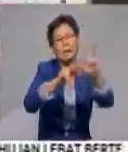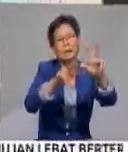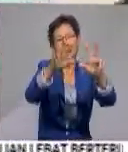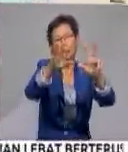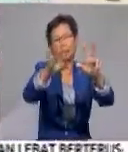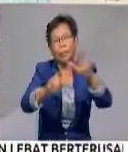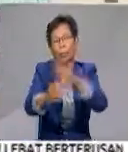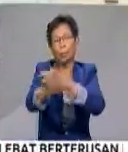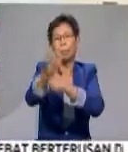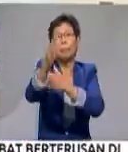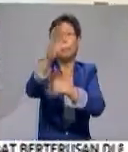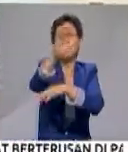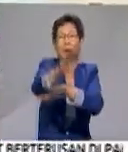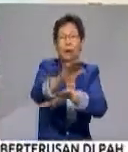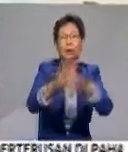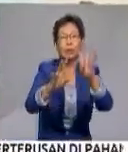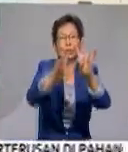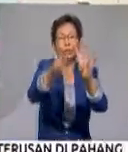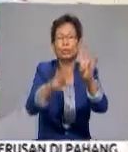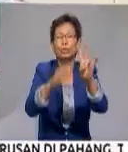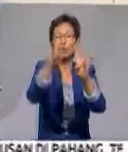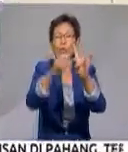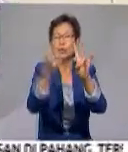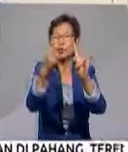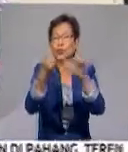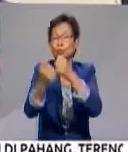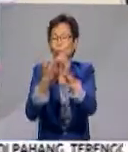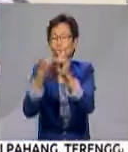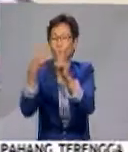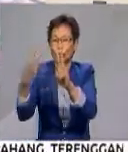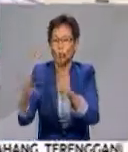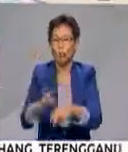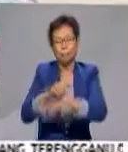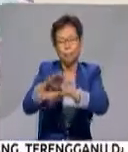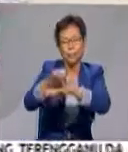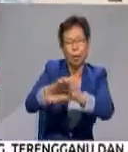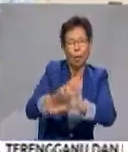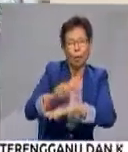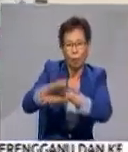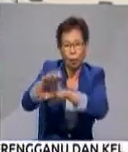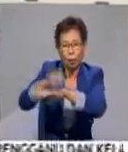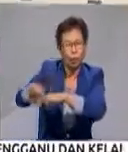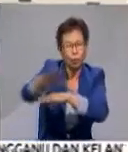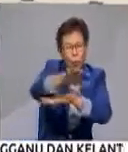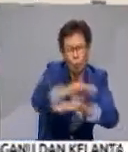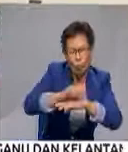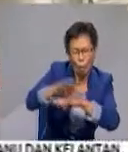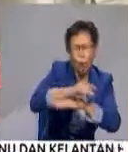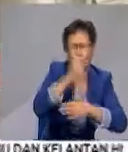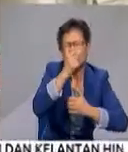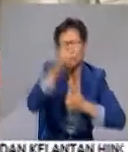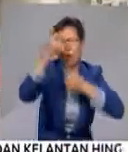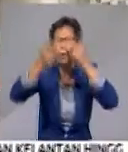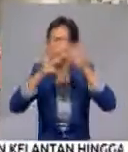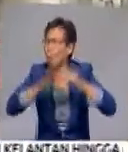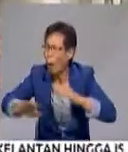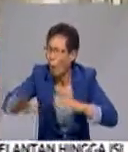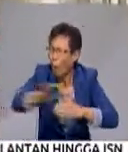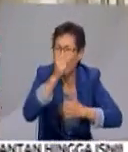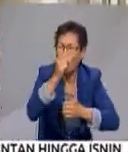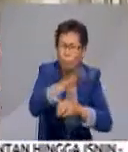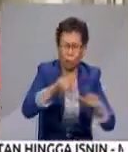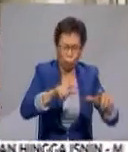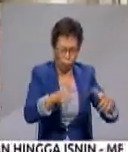petang 7 Disember 2014. Exposto turut menasihati kesemua orang awam yang gemar melancong dan golongan